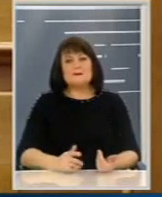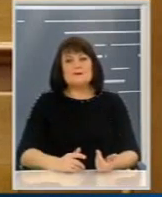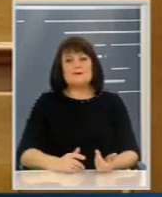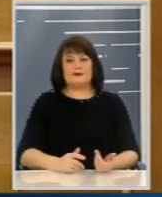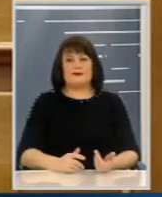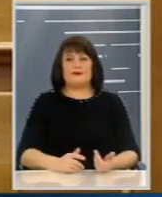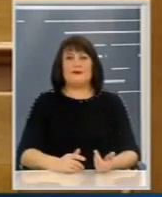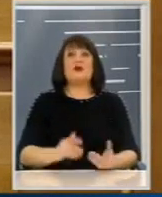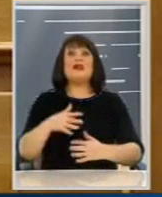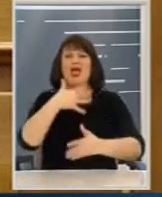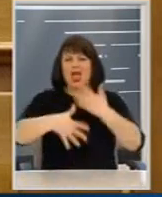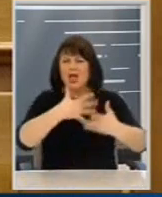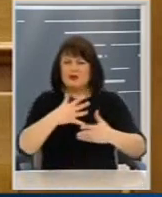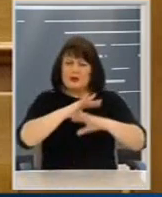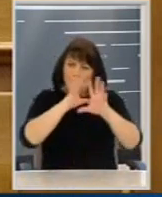τέτοιου επεισοδίου.